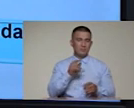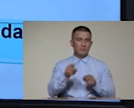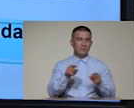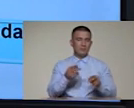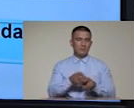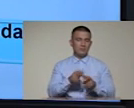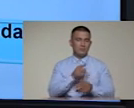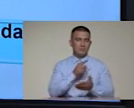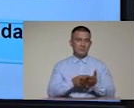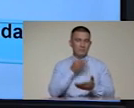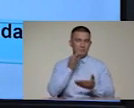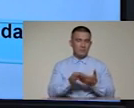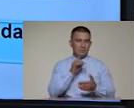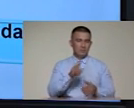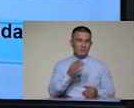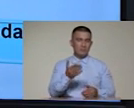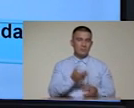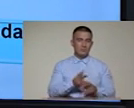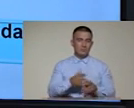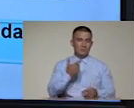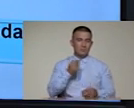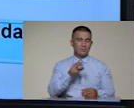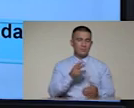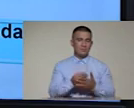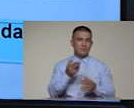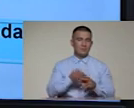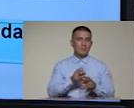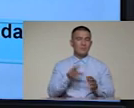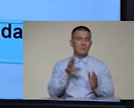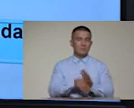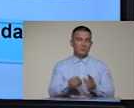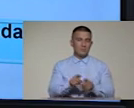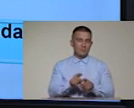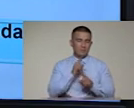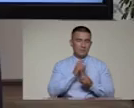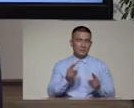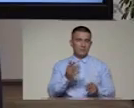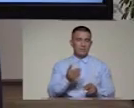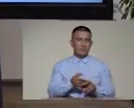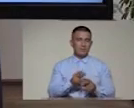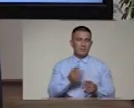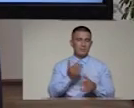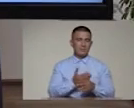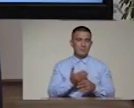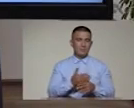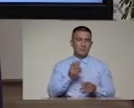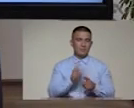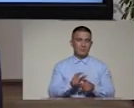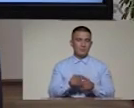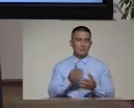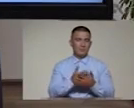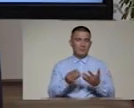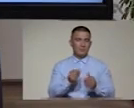javob bo'lmaydi. Gap bo'lagi vazifasida kelmaydi. Demak, yordamchi so'z turkumlariga xos